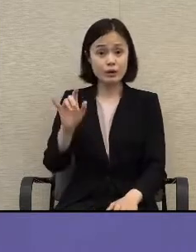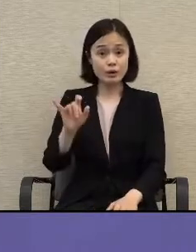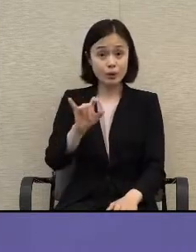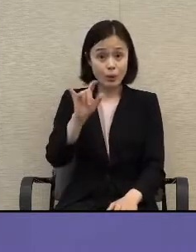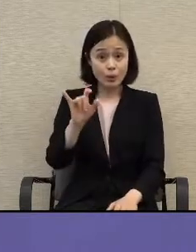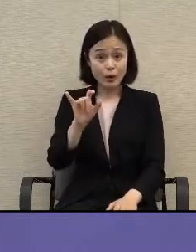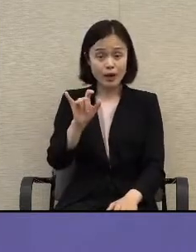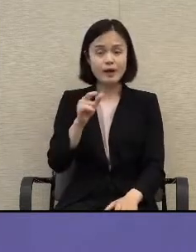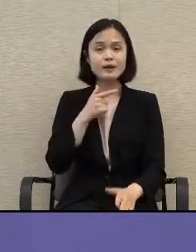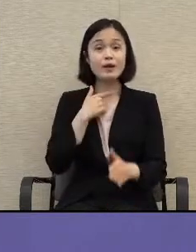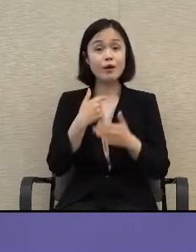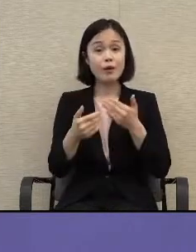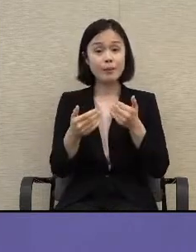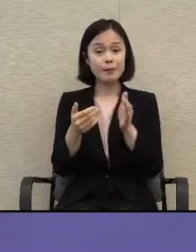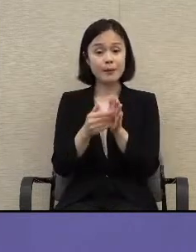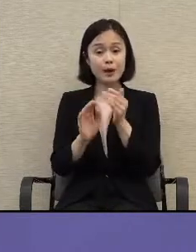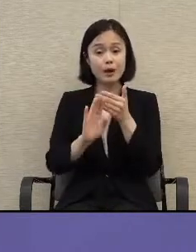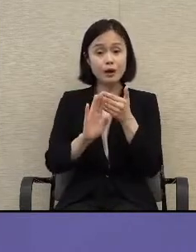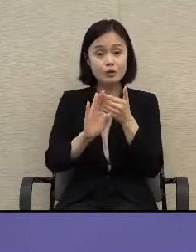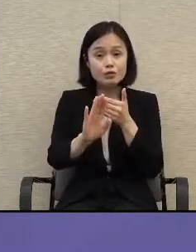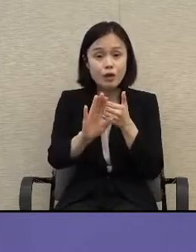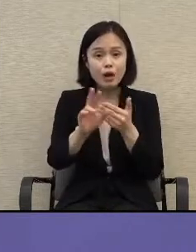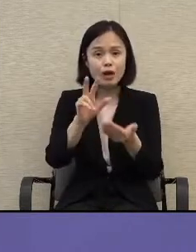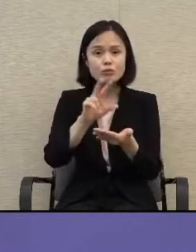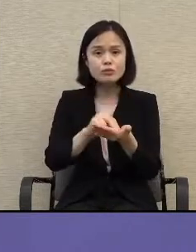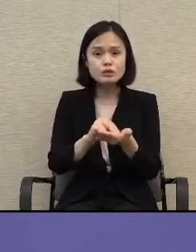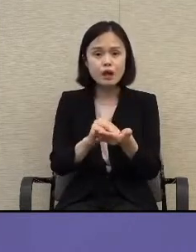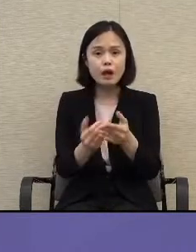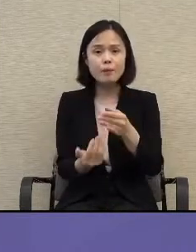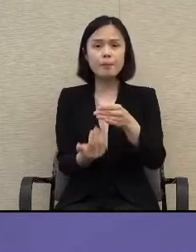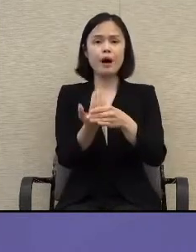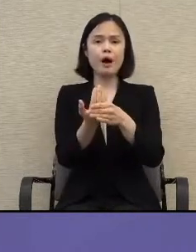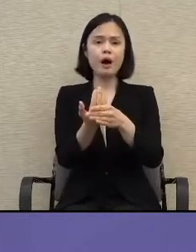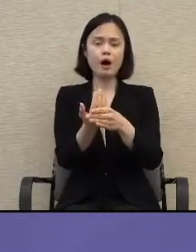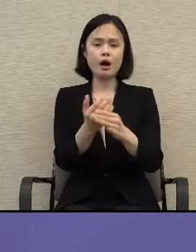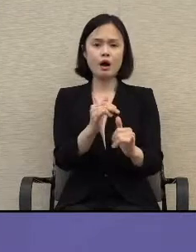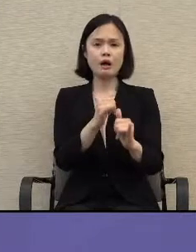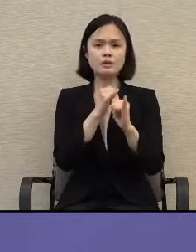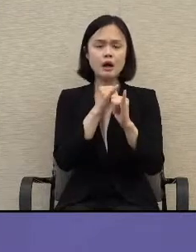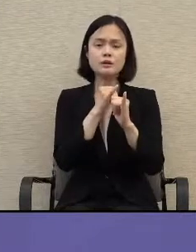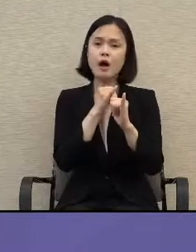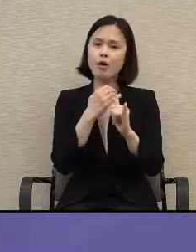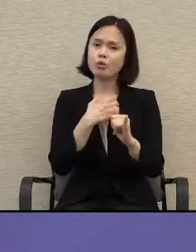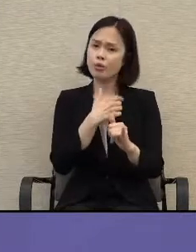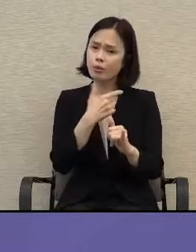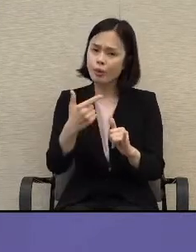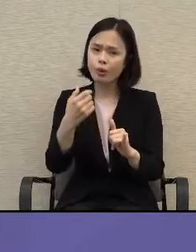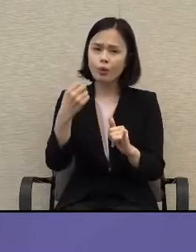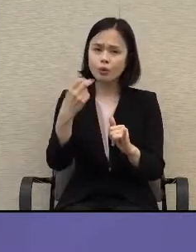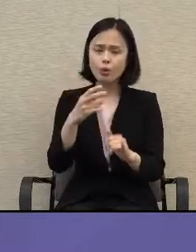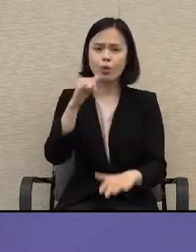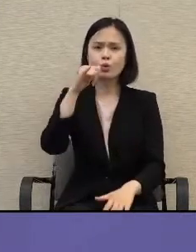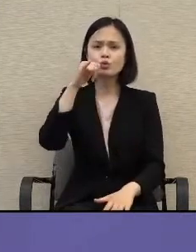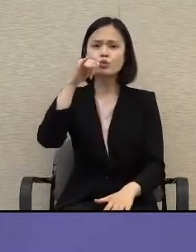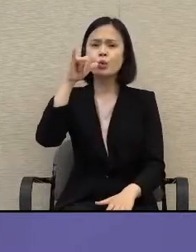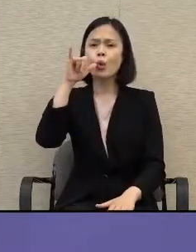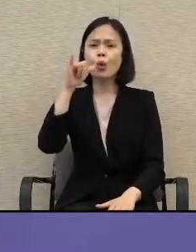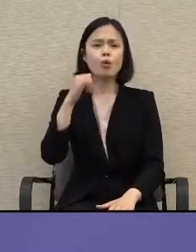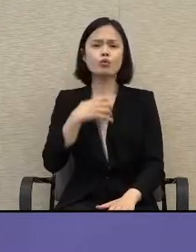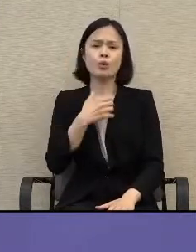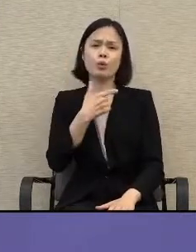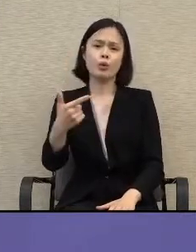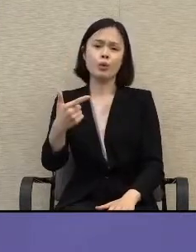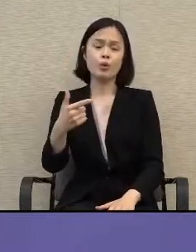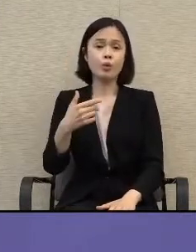중독의 문제들이 급증하게 됩니다. 제가 한몇년 전에 트라우마 연구 때문에 후쿠시마를 이제 방문을 하게